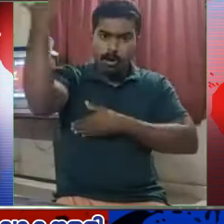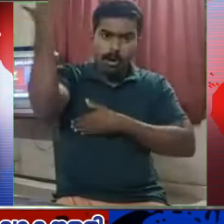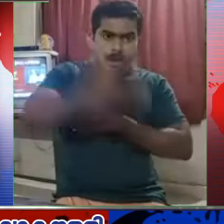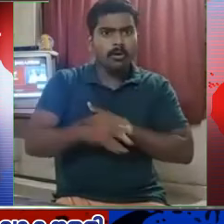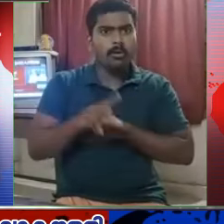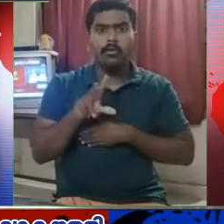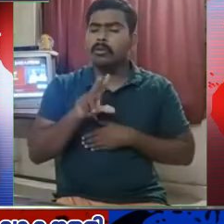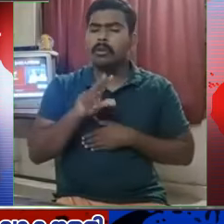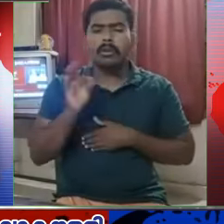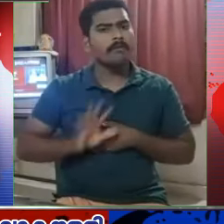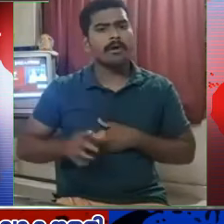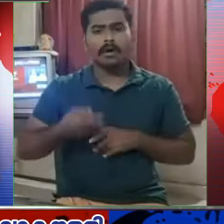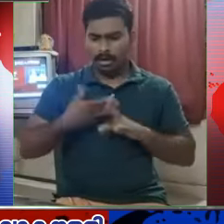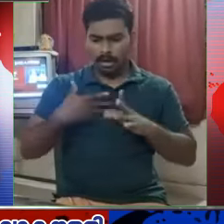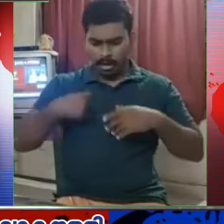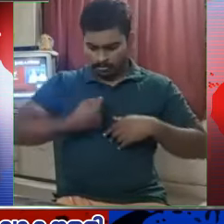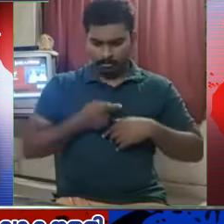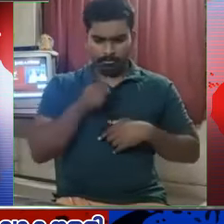രേഖപ്പെടുത്തിയവരാണ്.